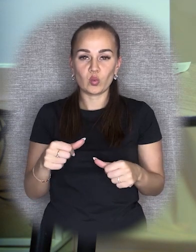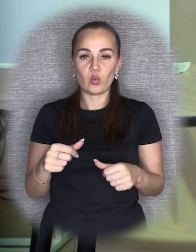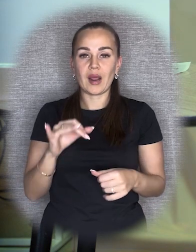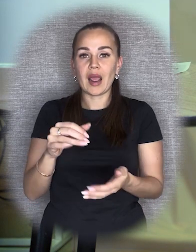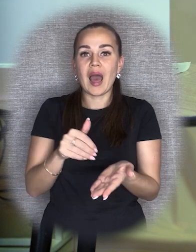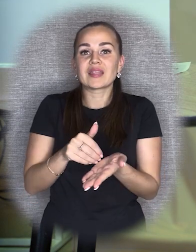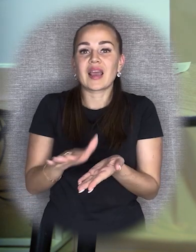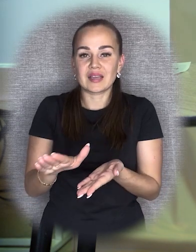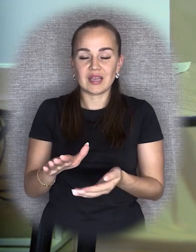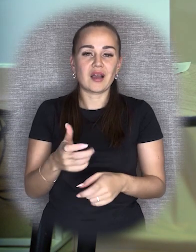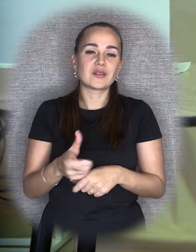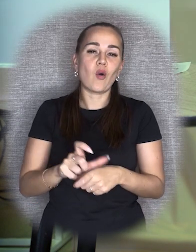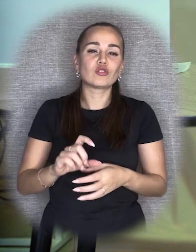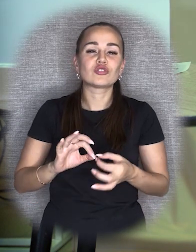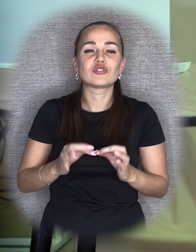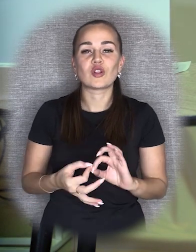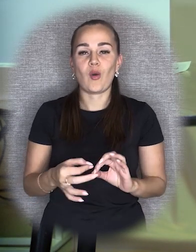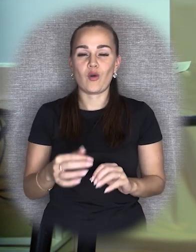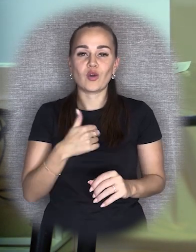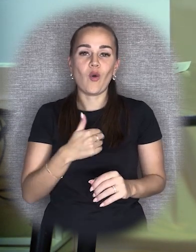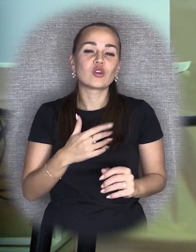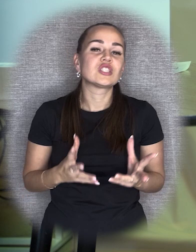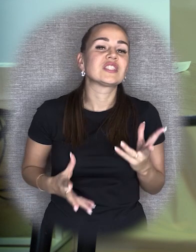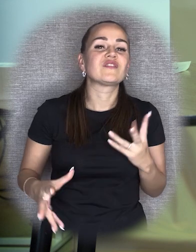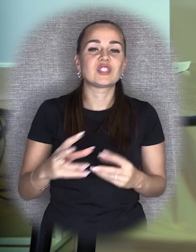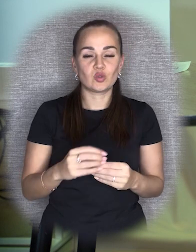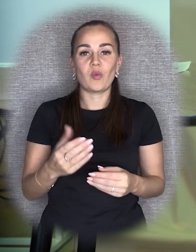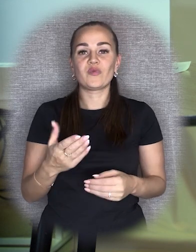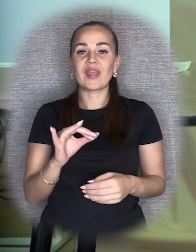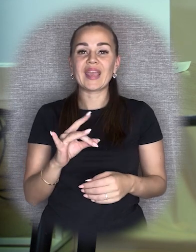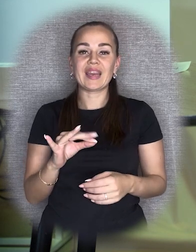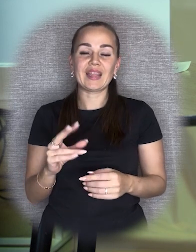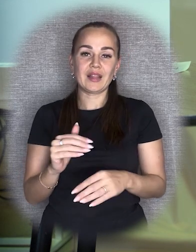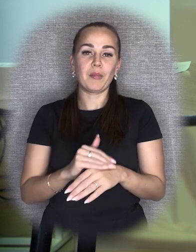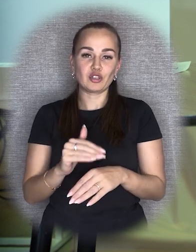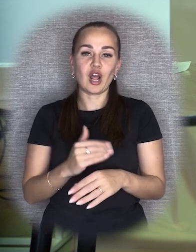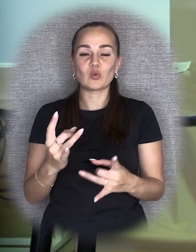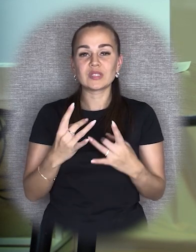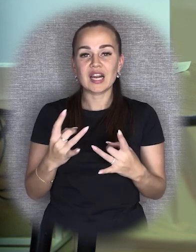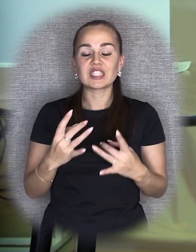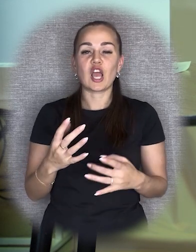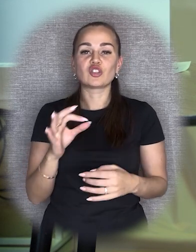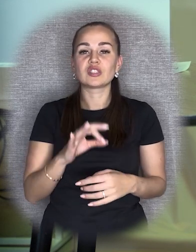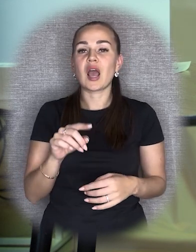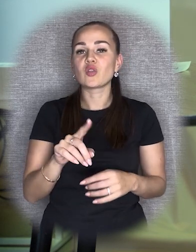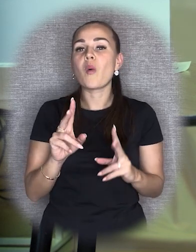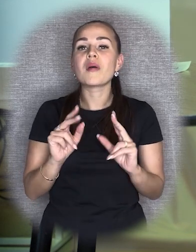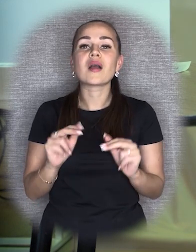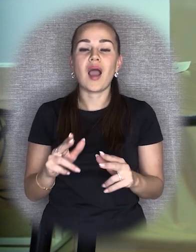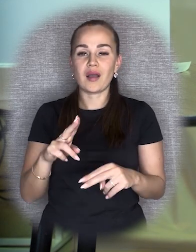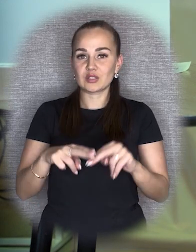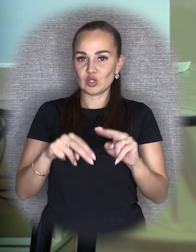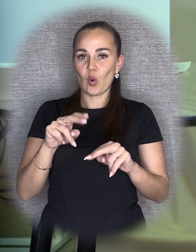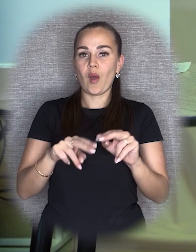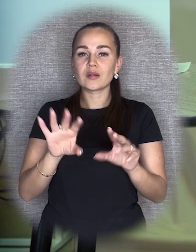от чего-то крайне сложно, и поэтому, Ирина, я попрошу вас рассказать о том, как